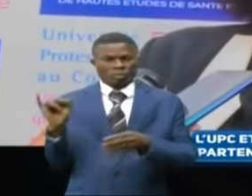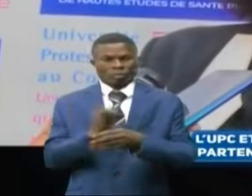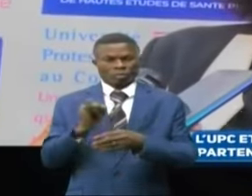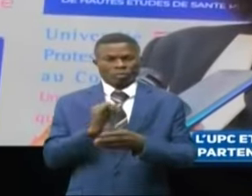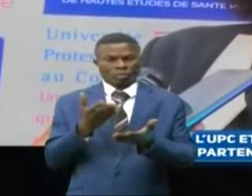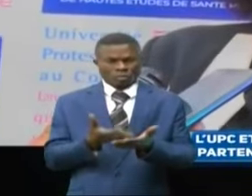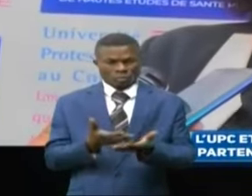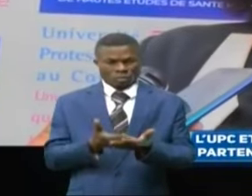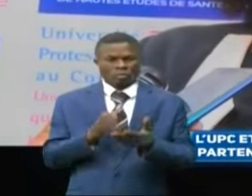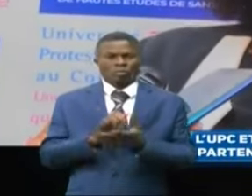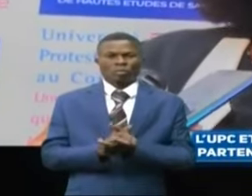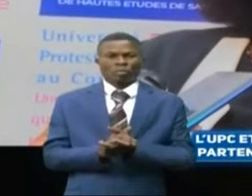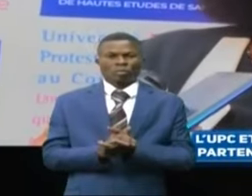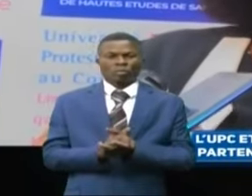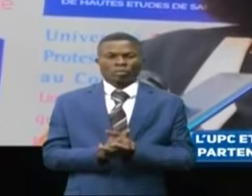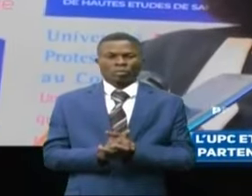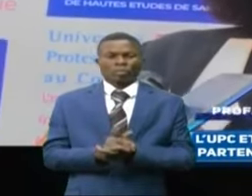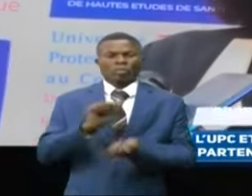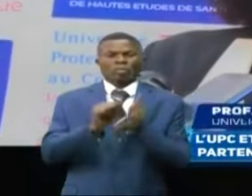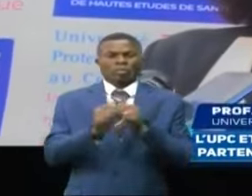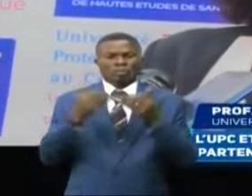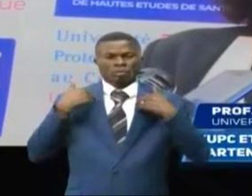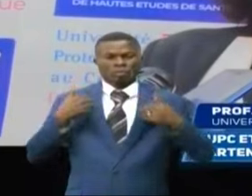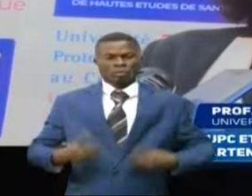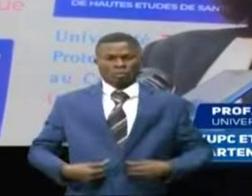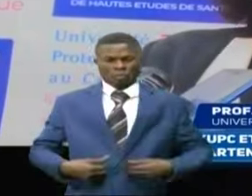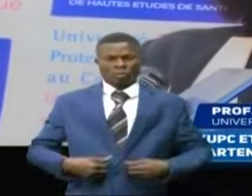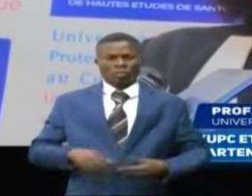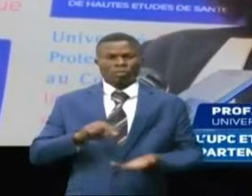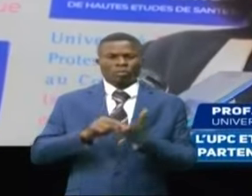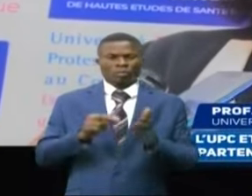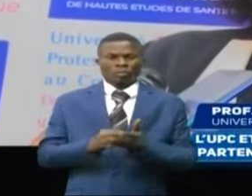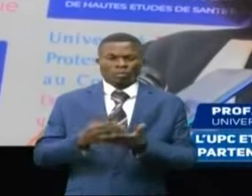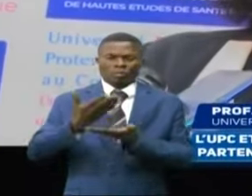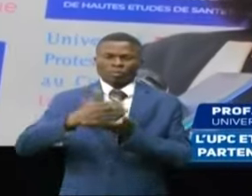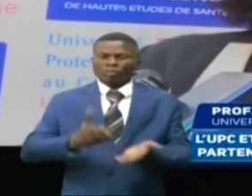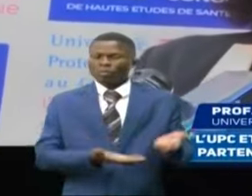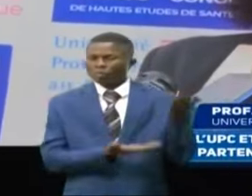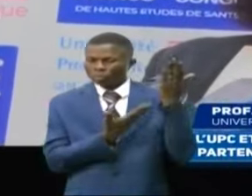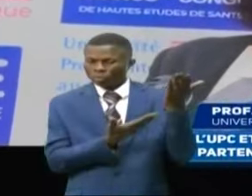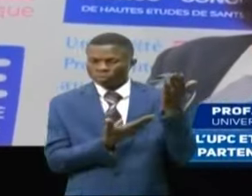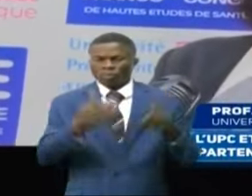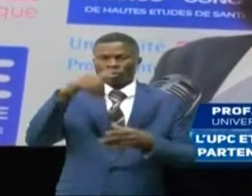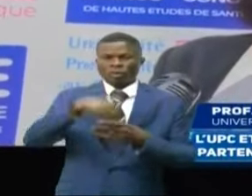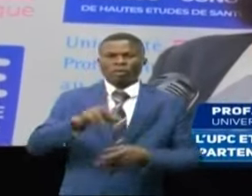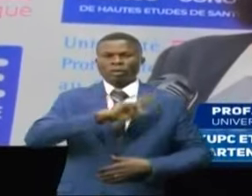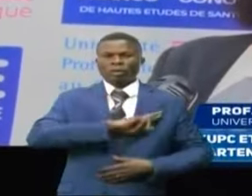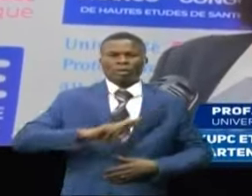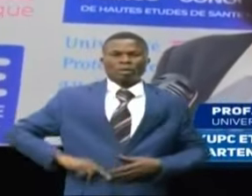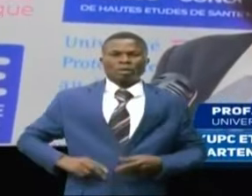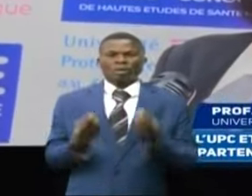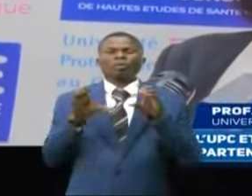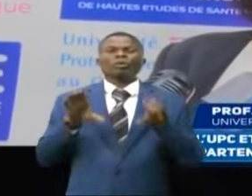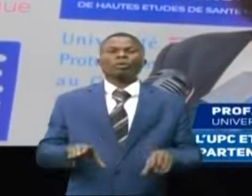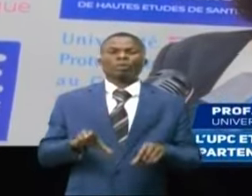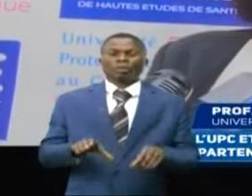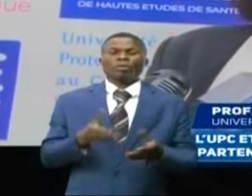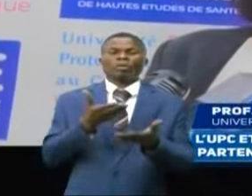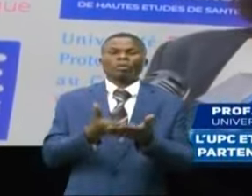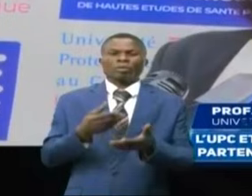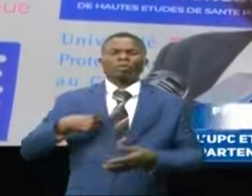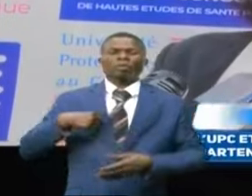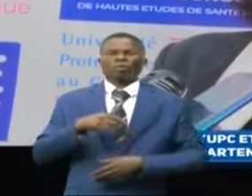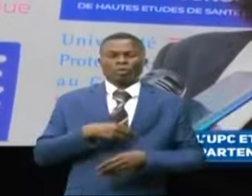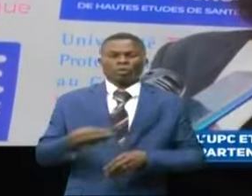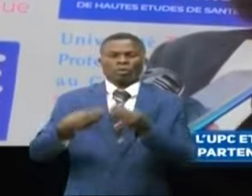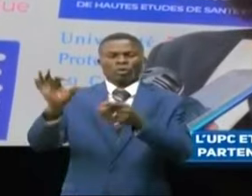infectieuse. Et les domaines sanitaires, c'est un domaine prioritaire en République démocratique du Congo. Et donc là-dessus, nous